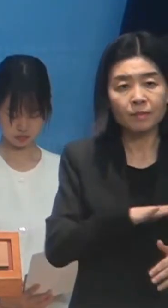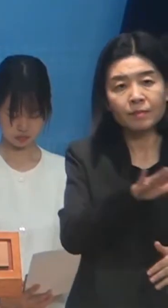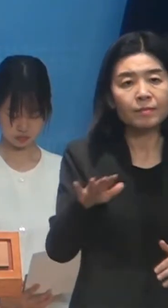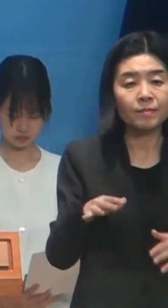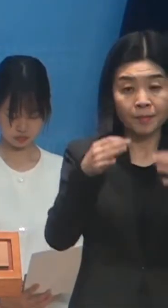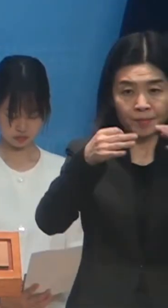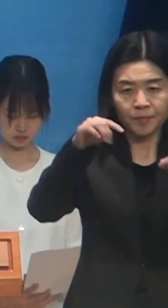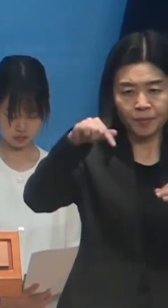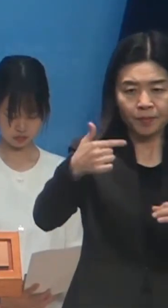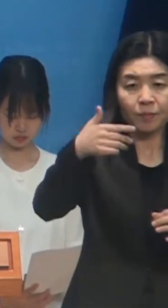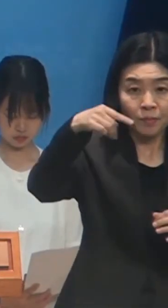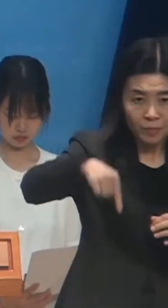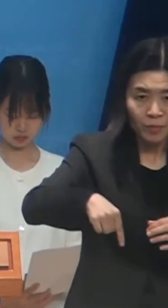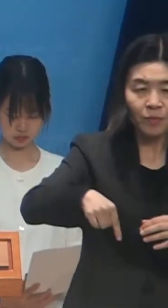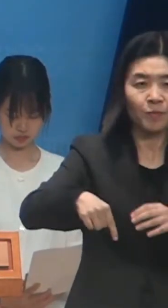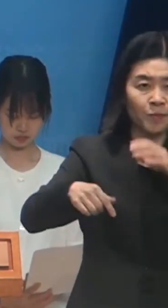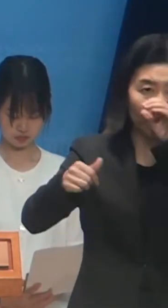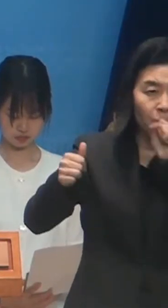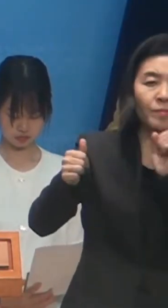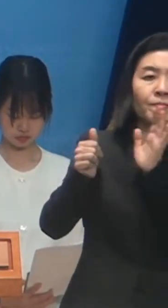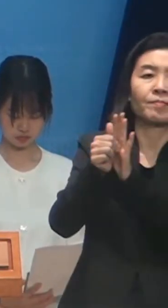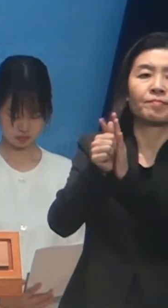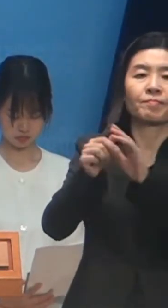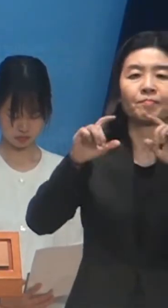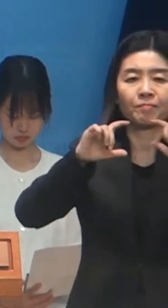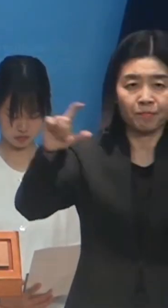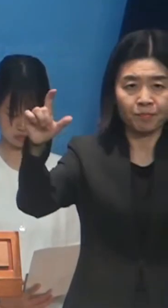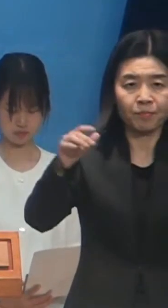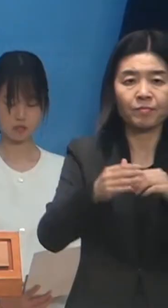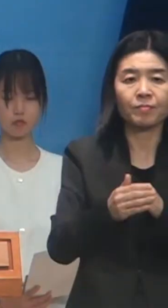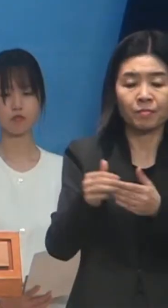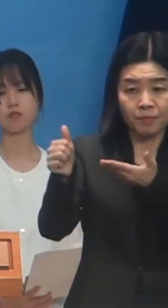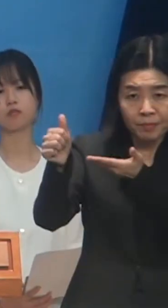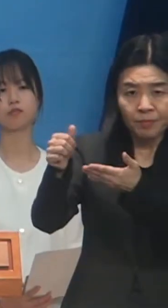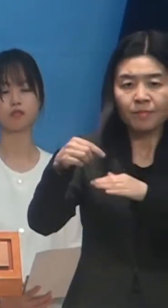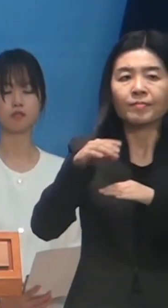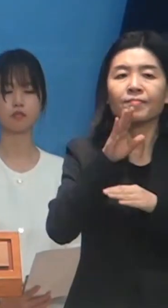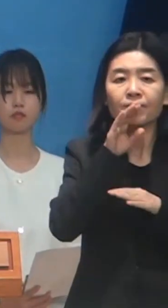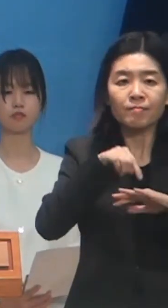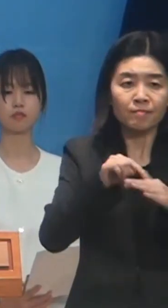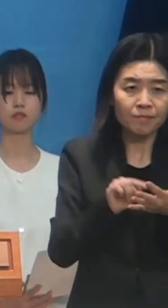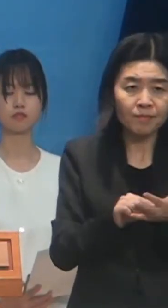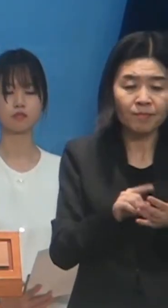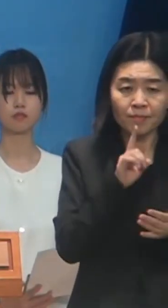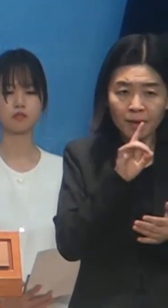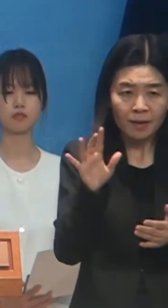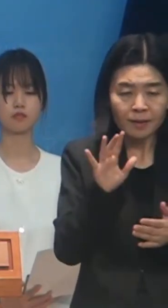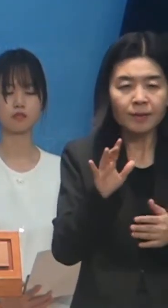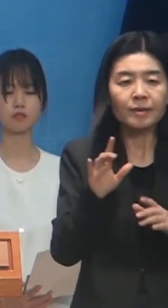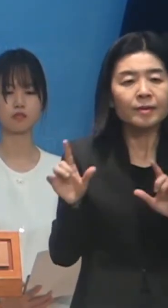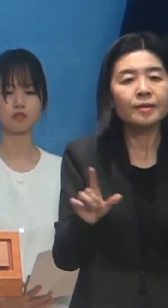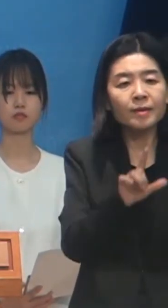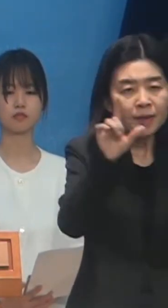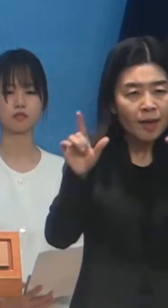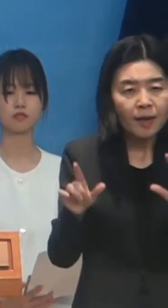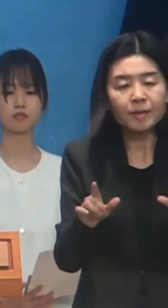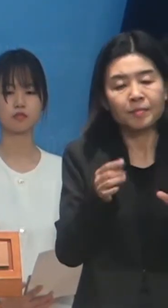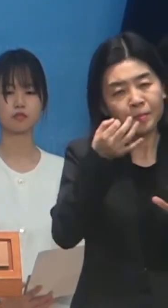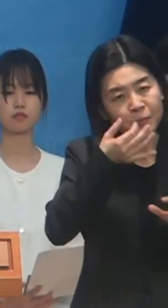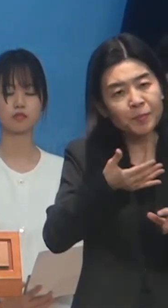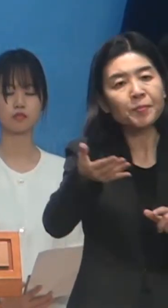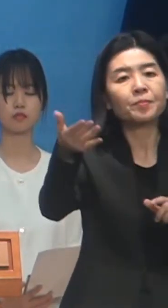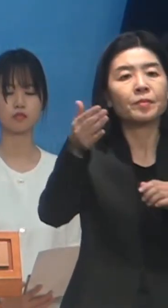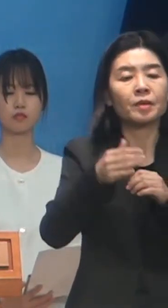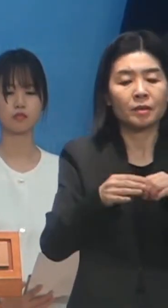우리는 김문수 후보를 지지합니다. 그의 진심은 말이 아니라 삶으로 증명되었고